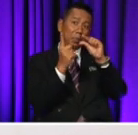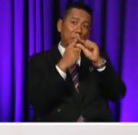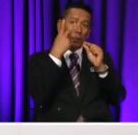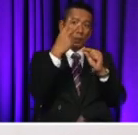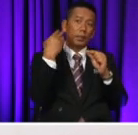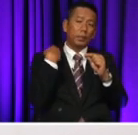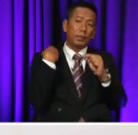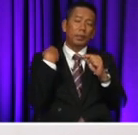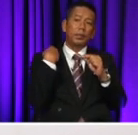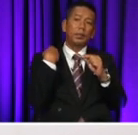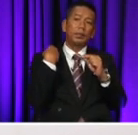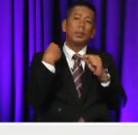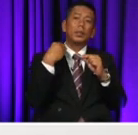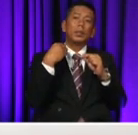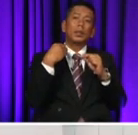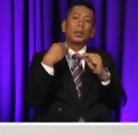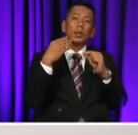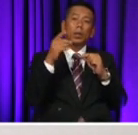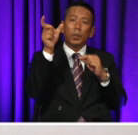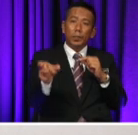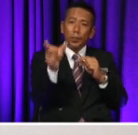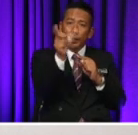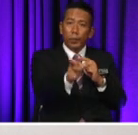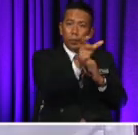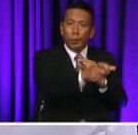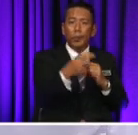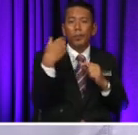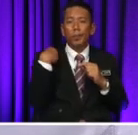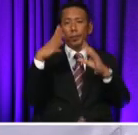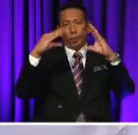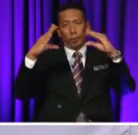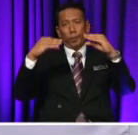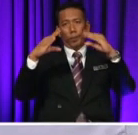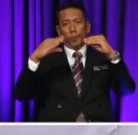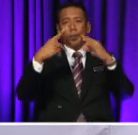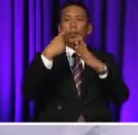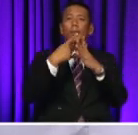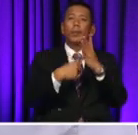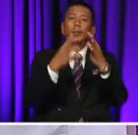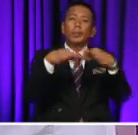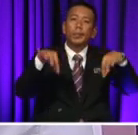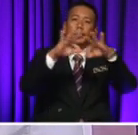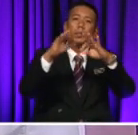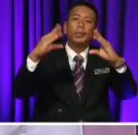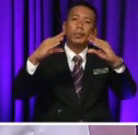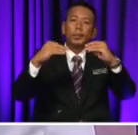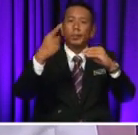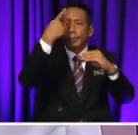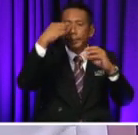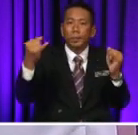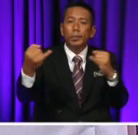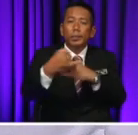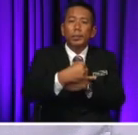beberapa orang sedang mengadakan satu musyawarah Oke baik jadi apa kepentingan masyarakat kepada organisasi